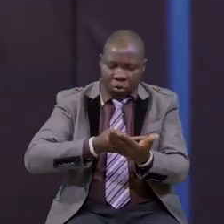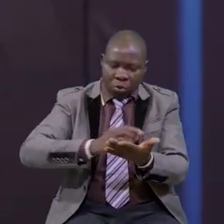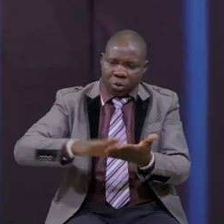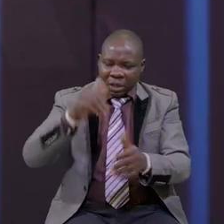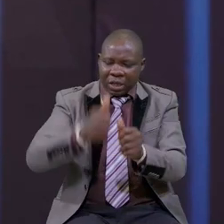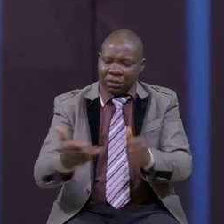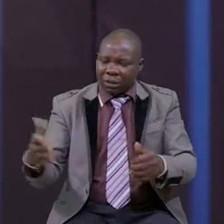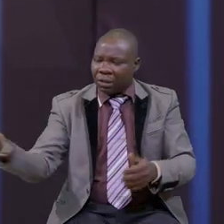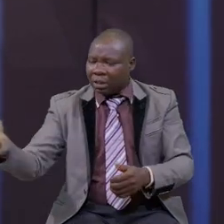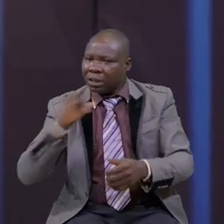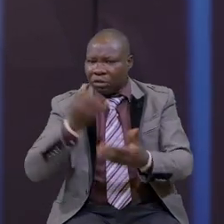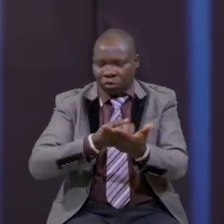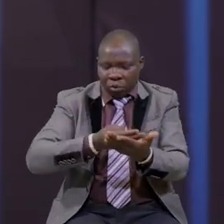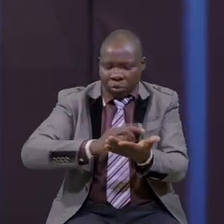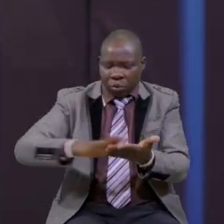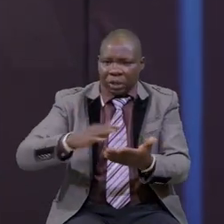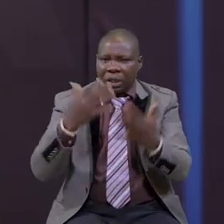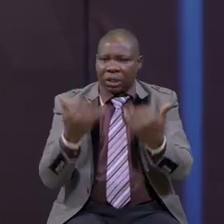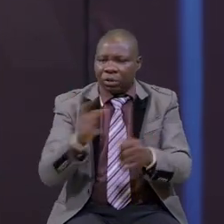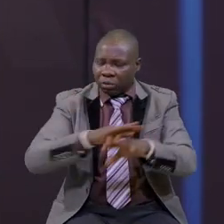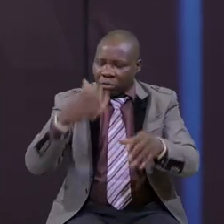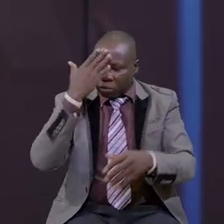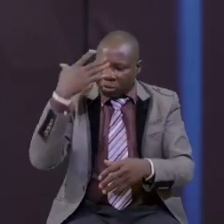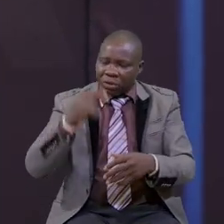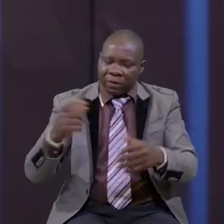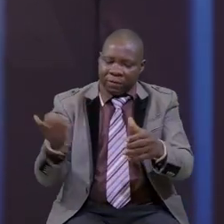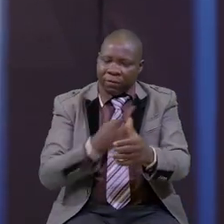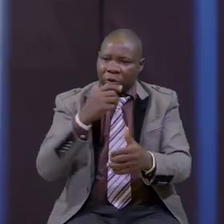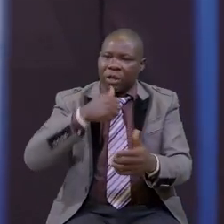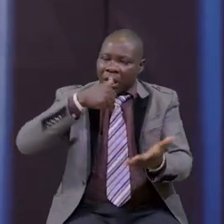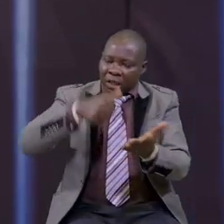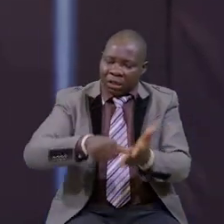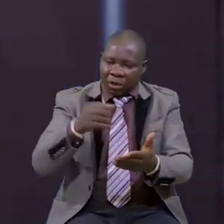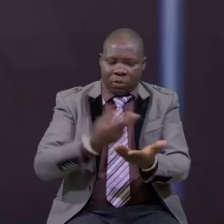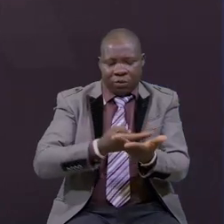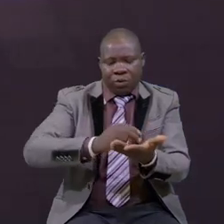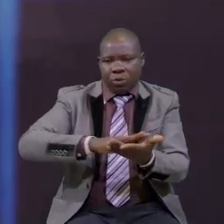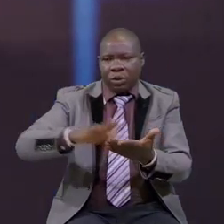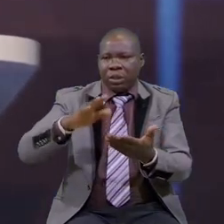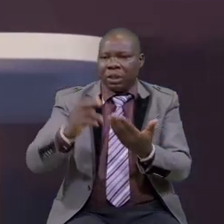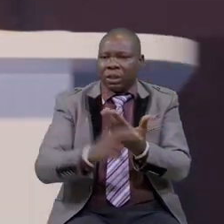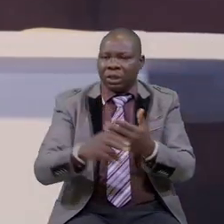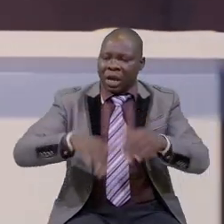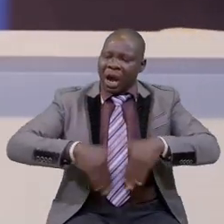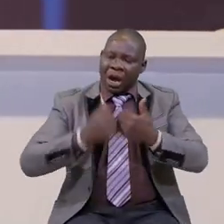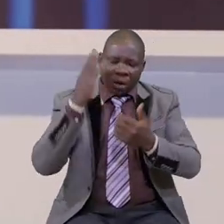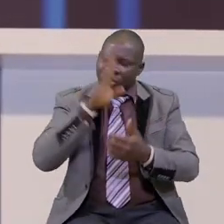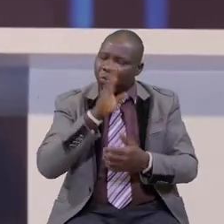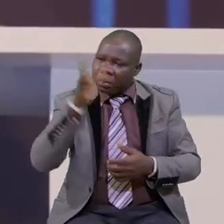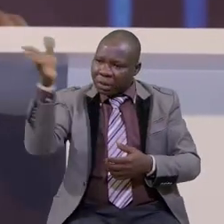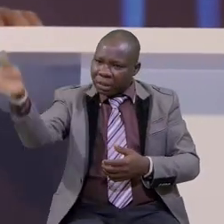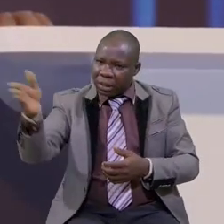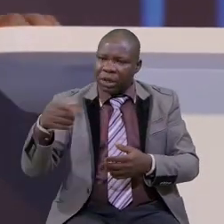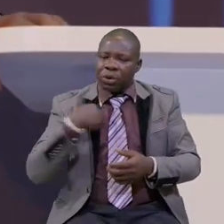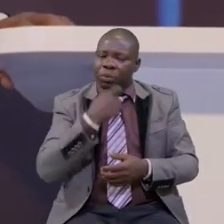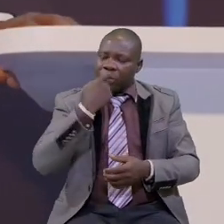maintenant, te voici sur la terre, tu ne connais même pas le premier alphabet de la sainteté. Comment peux-tu être là-bas? Nous devons croître